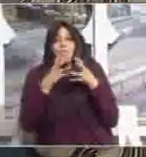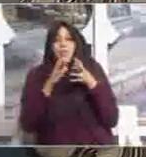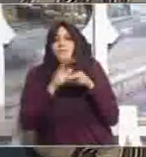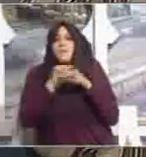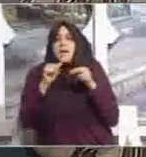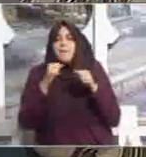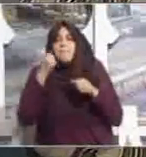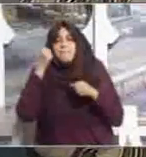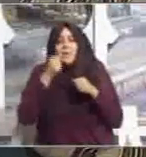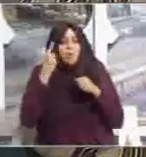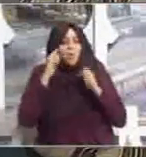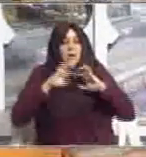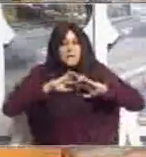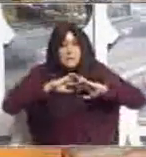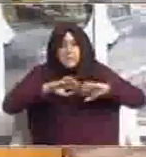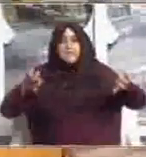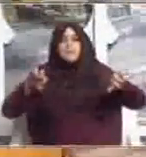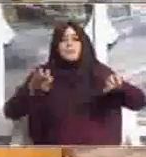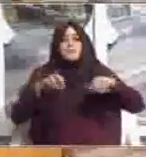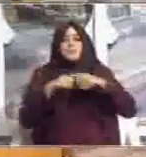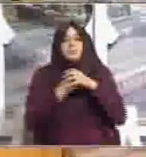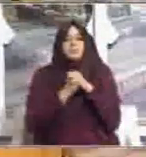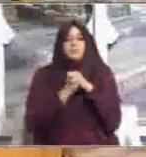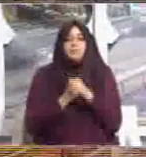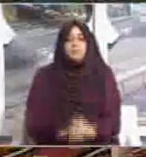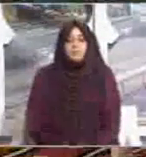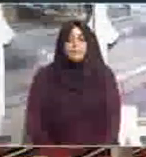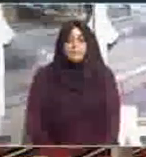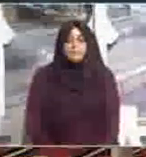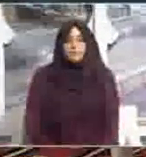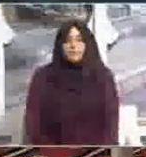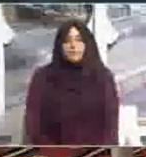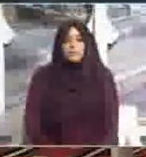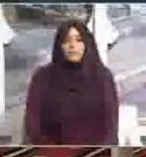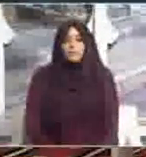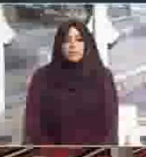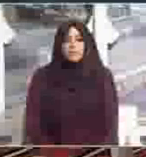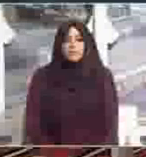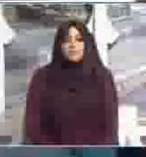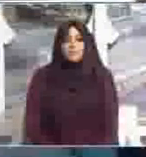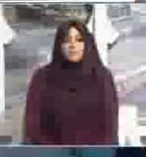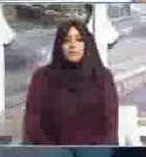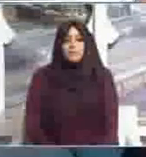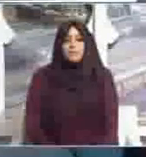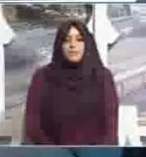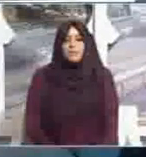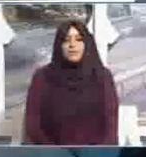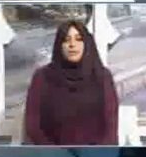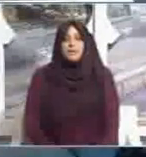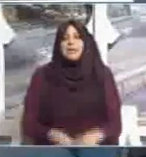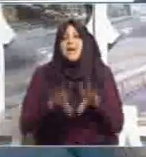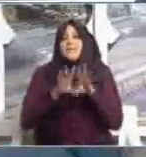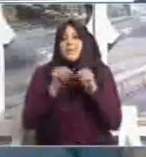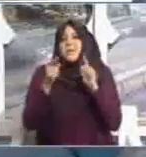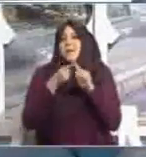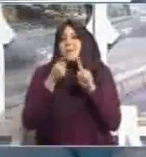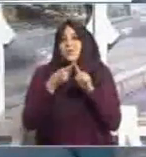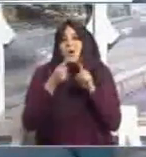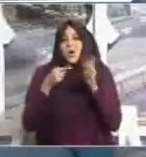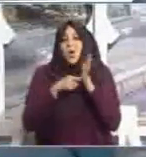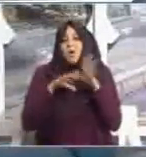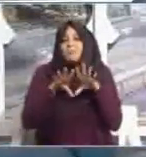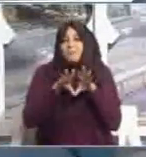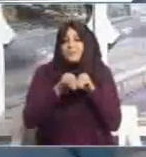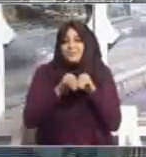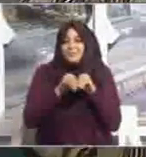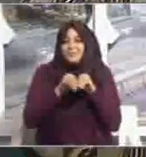وقوة التماسك وعدم الانهيار قلقهم. بالضبط. من أسباب قوة التماسك هي قوة تمسك الأسرة. أسرة. أيوة. تمسك أسرة